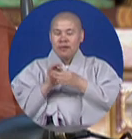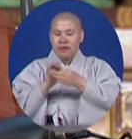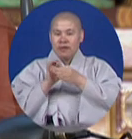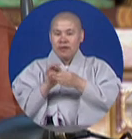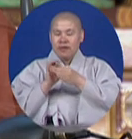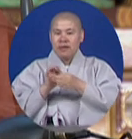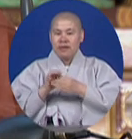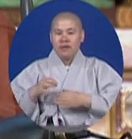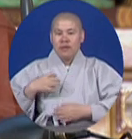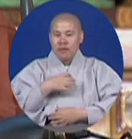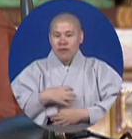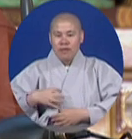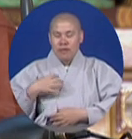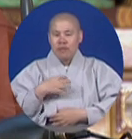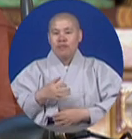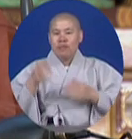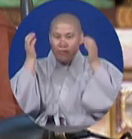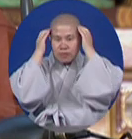괴로움이 있고